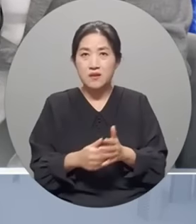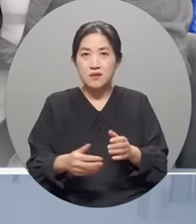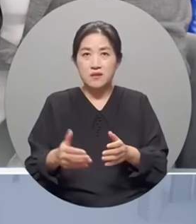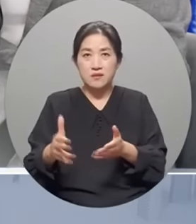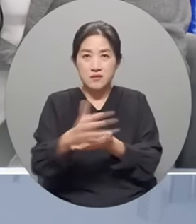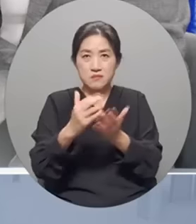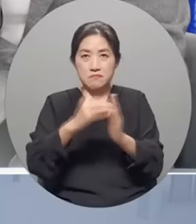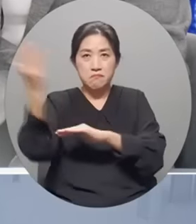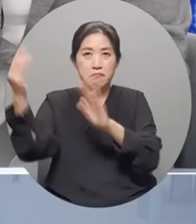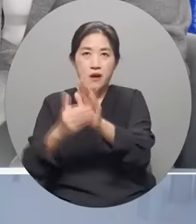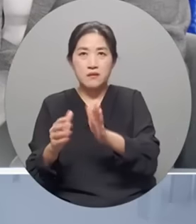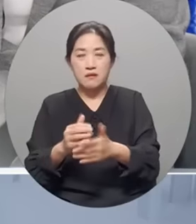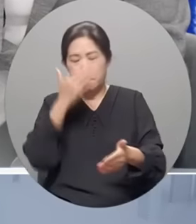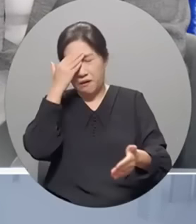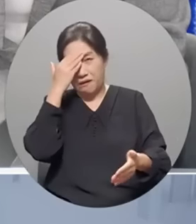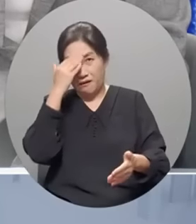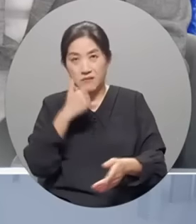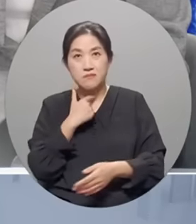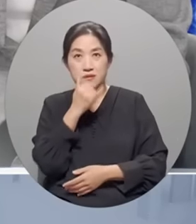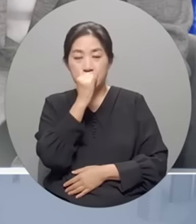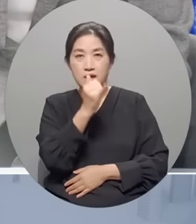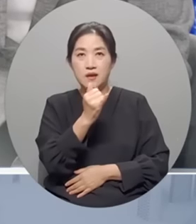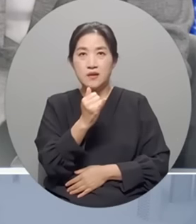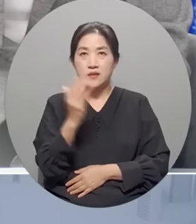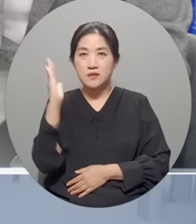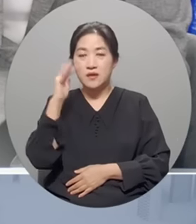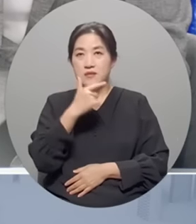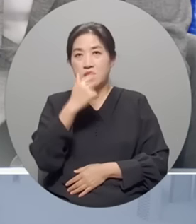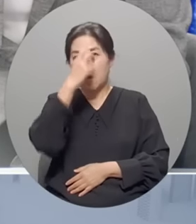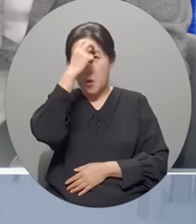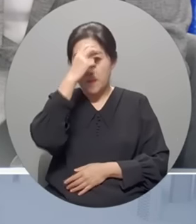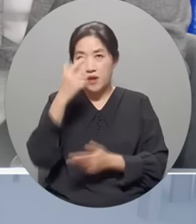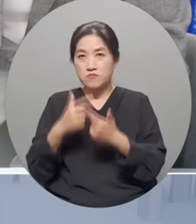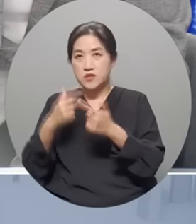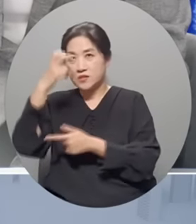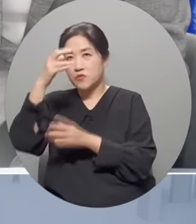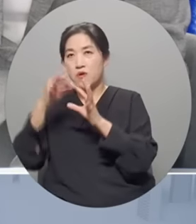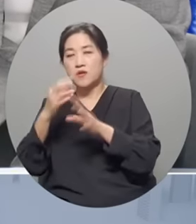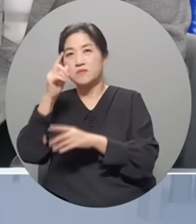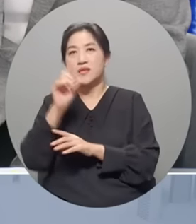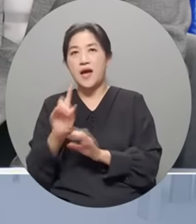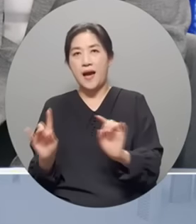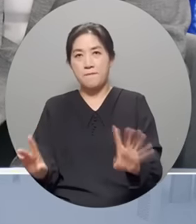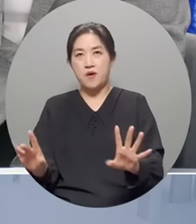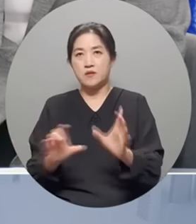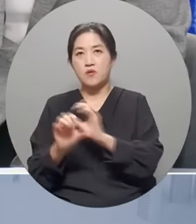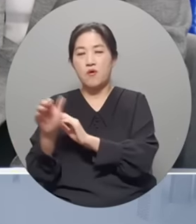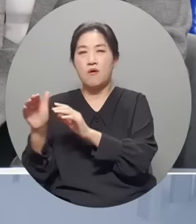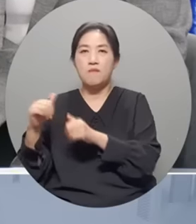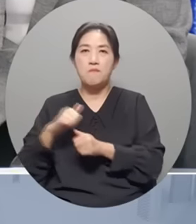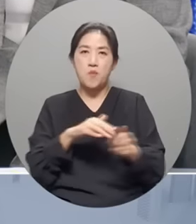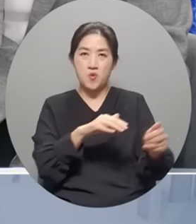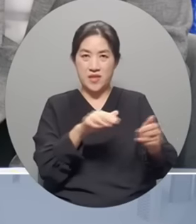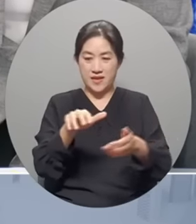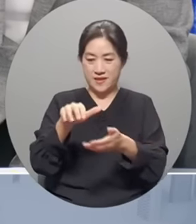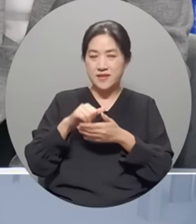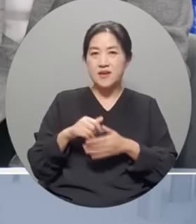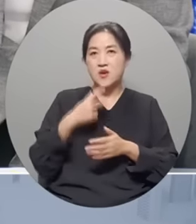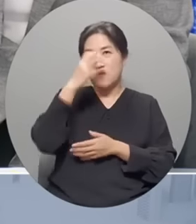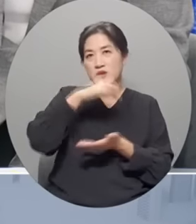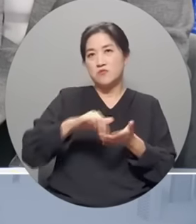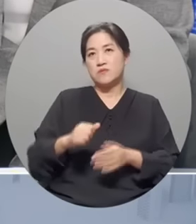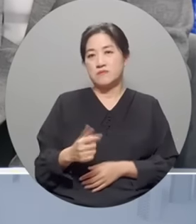빼버린 탓에 허탕을 치기도 했습니다. 최근 대검과 부산지검 소속 검사 한 명씩을 추가로 파견을 받아서